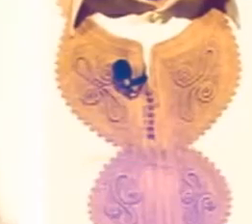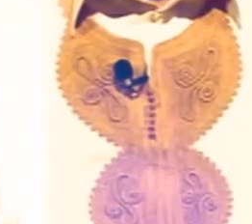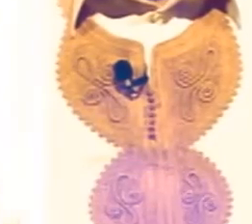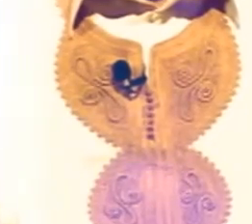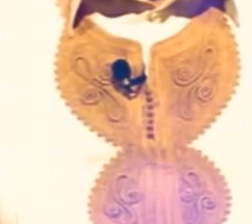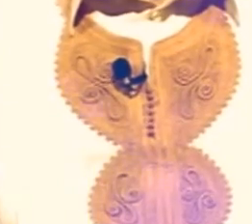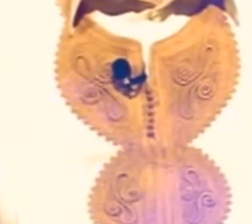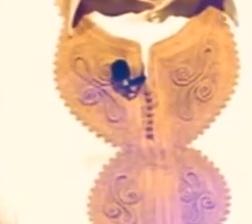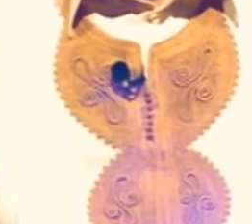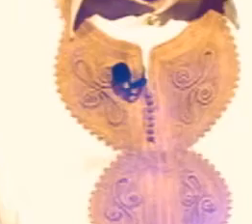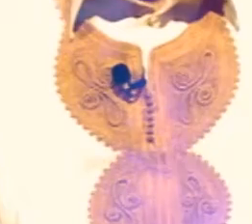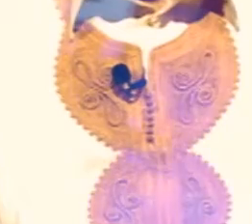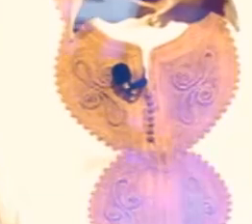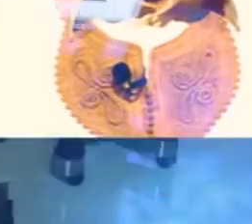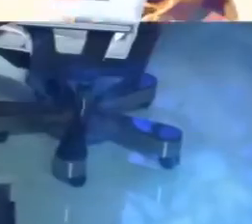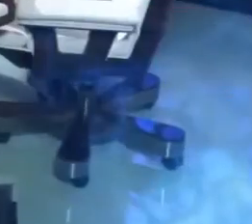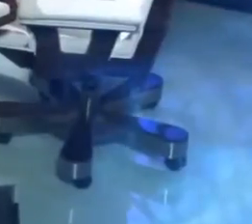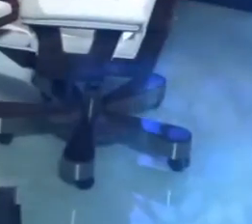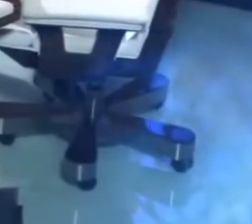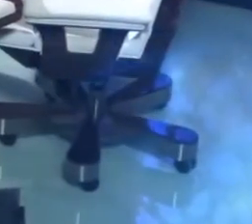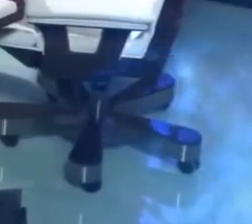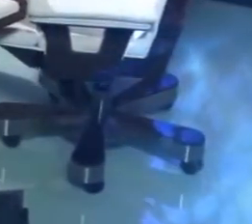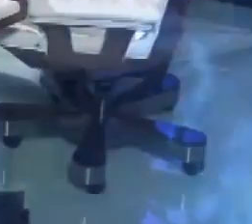تحيل مدارك الظلماء